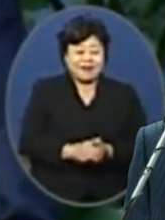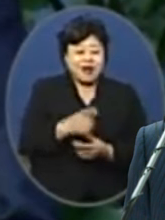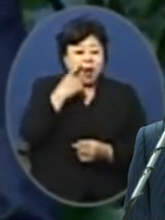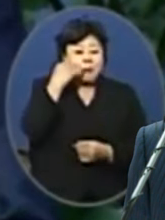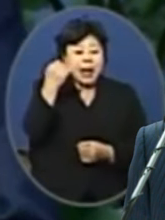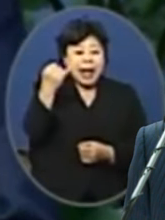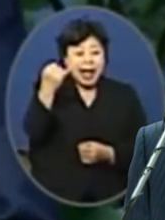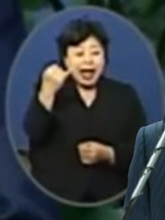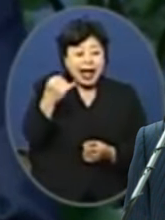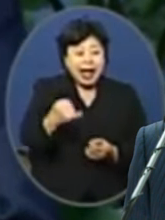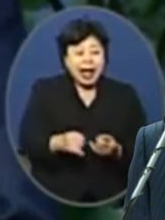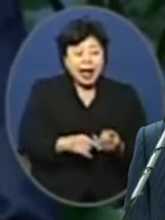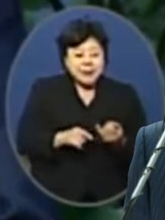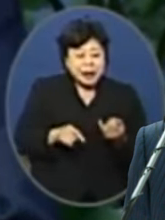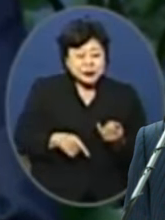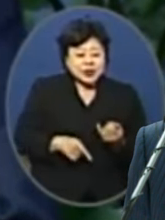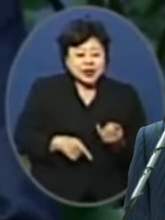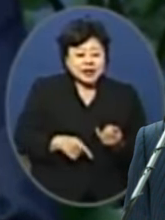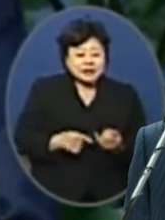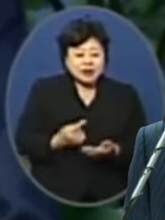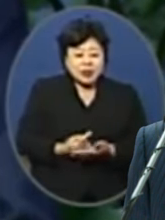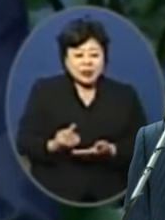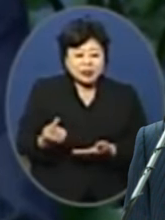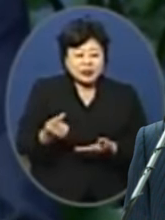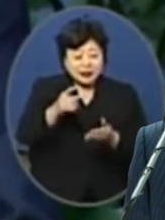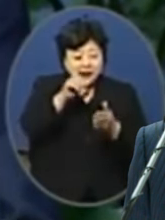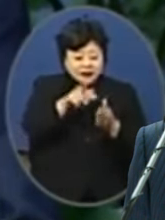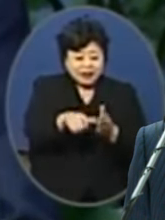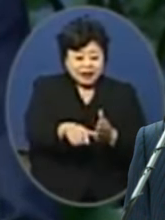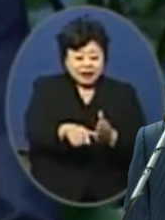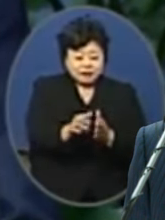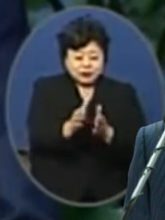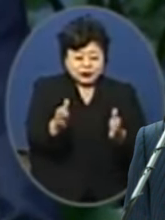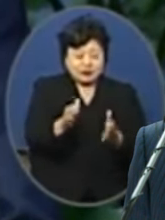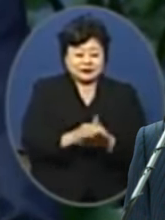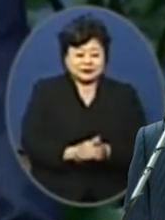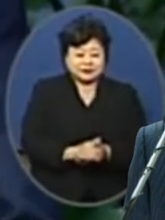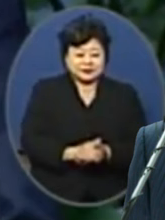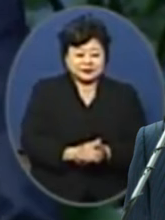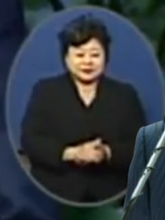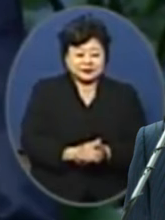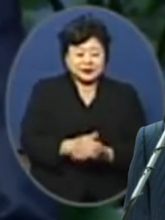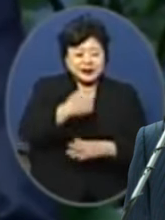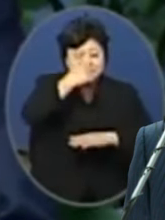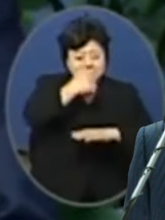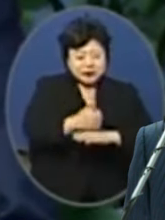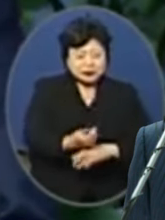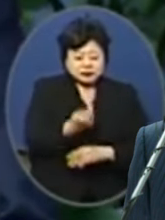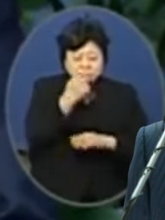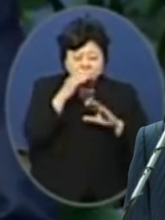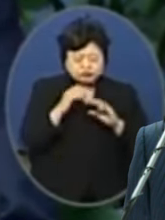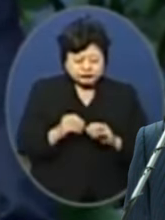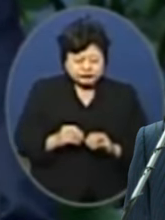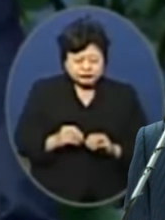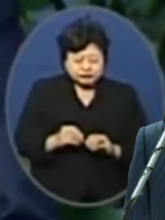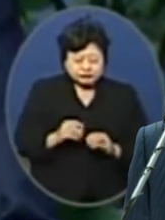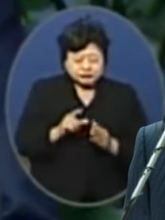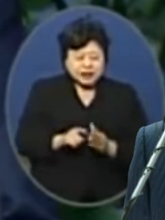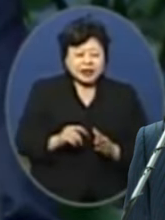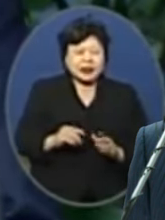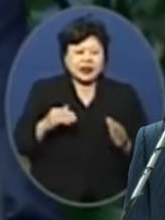어머니 배에서 떨어져 나올 그때로부터 시작해서 마지막 숨을 거둘